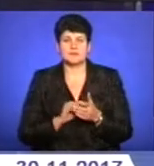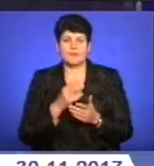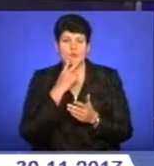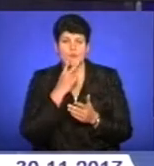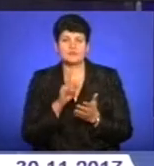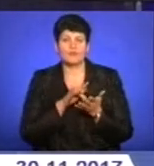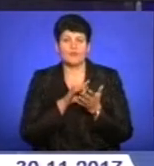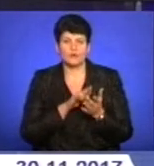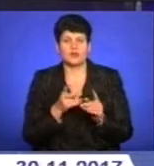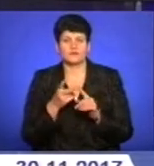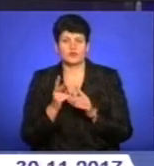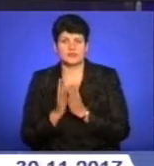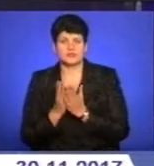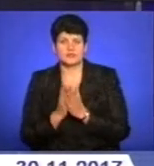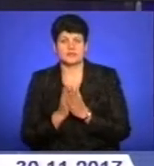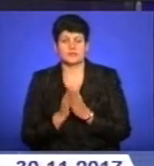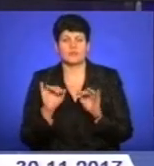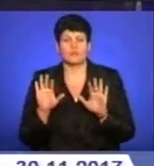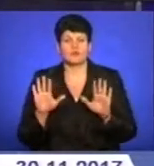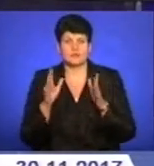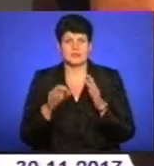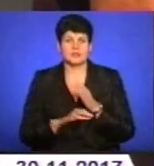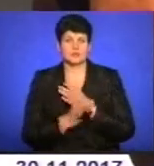у подорожах, у другій – події на сході України.